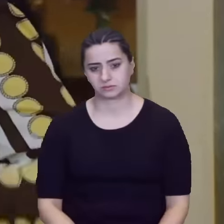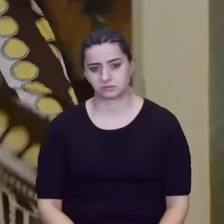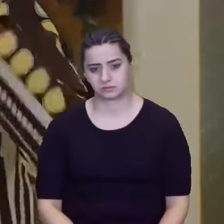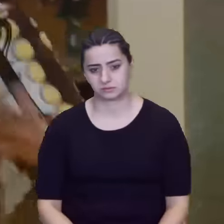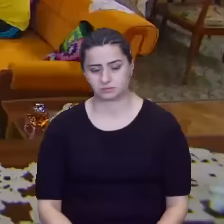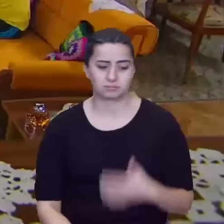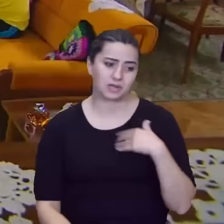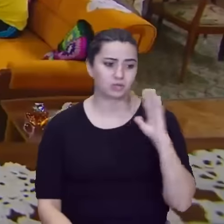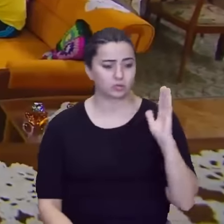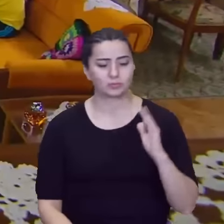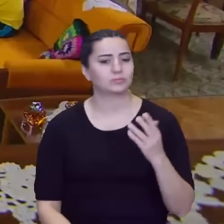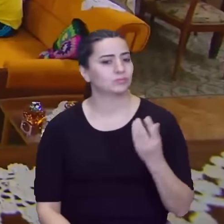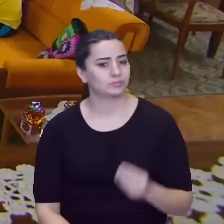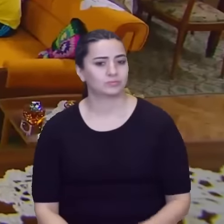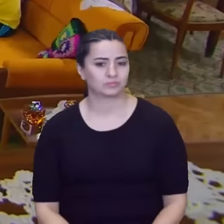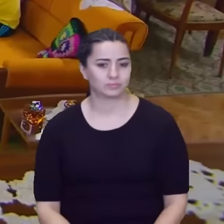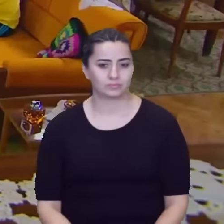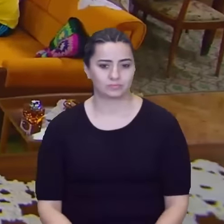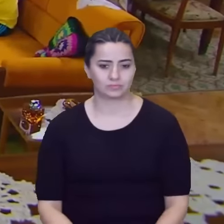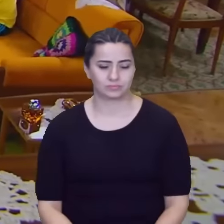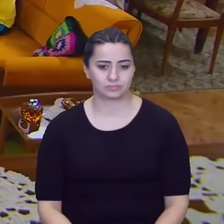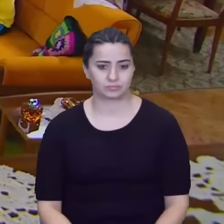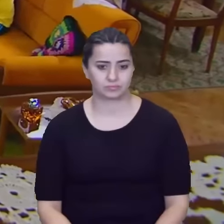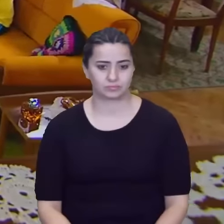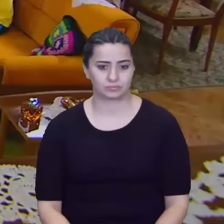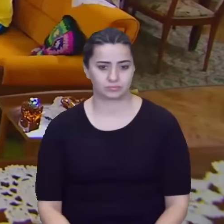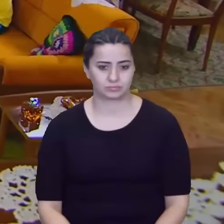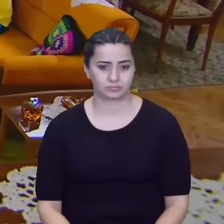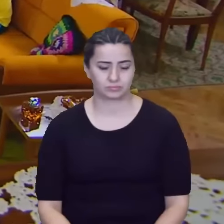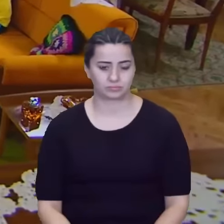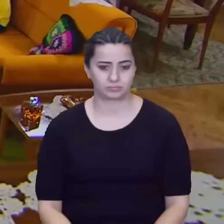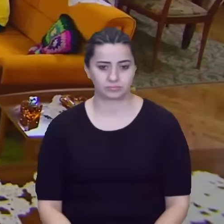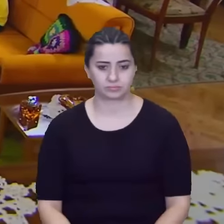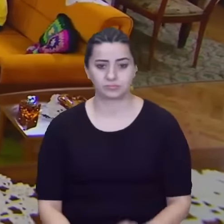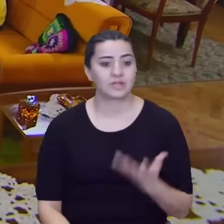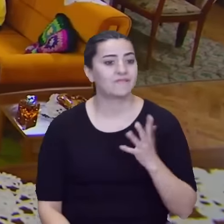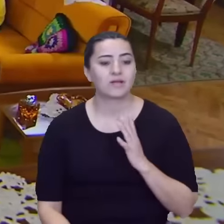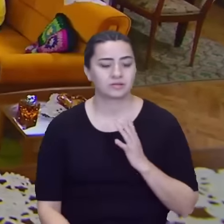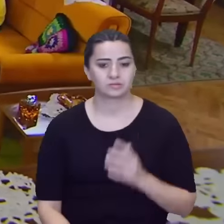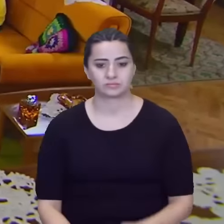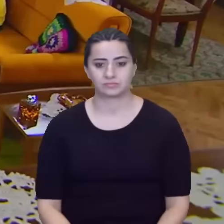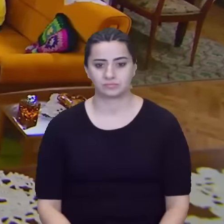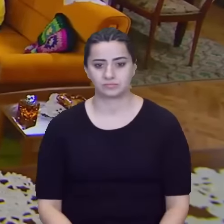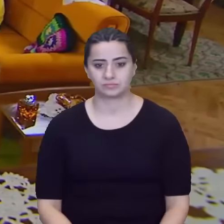Yine benim, ben gidiyorum. Çok yaşacağım. Çok yaşa. Ay Allah'ım. Ne varmış şeyde? Aslısız değneklerle gelmiş.